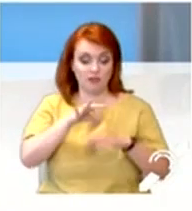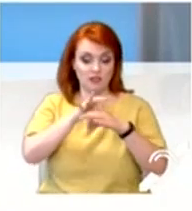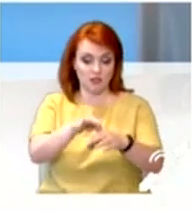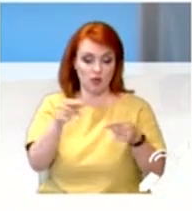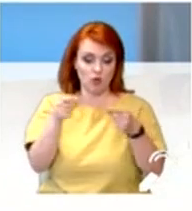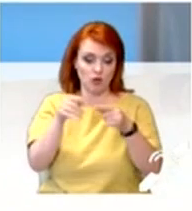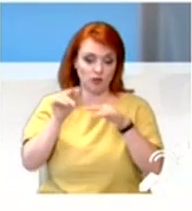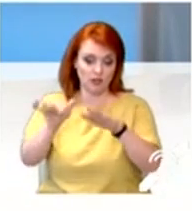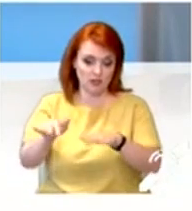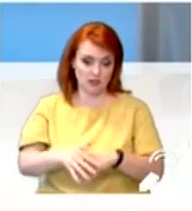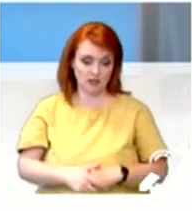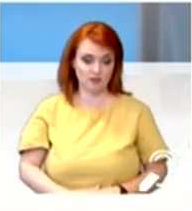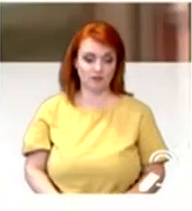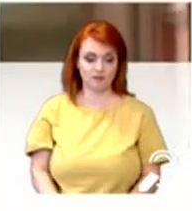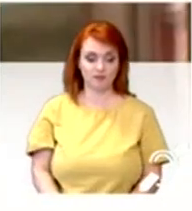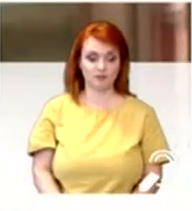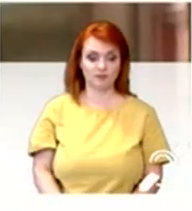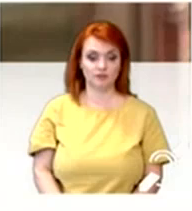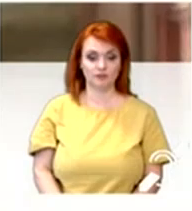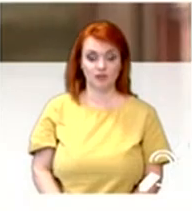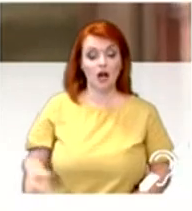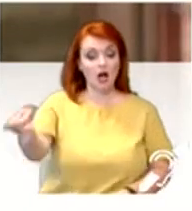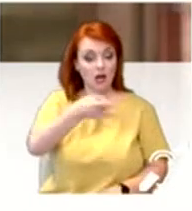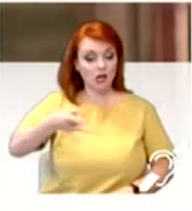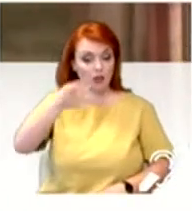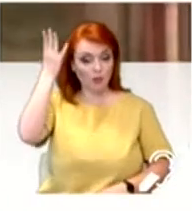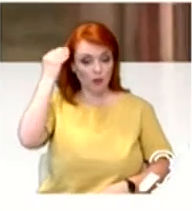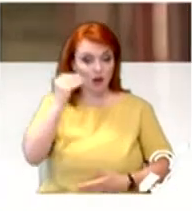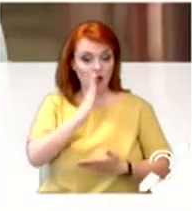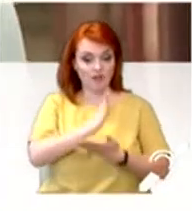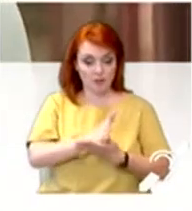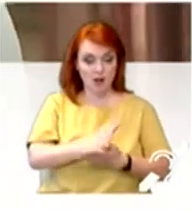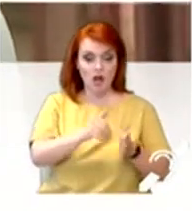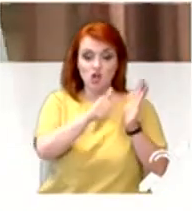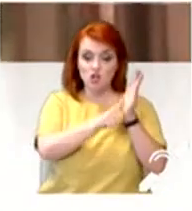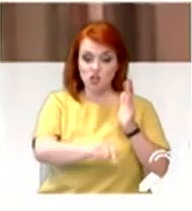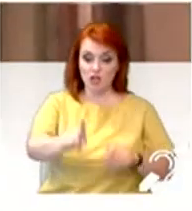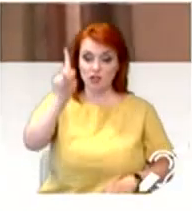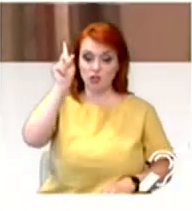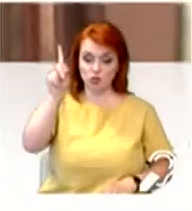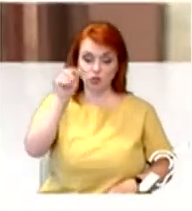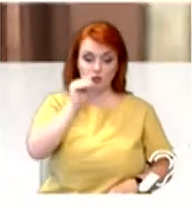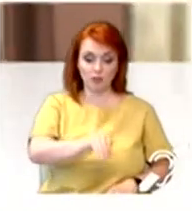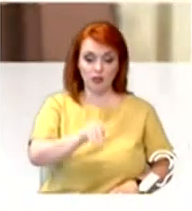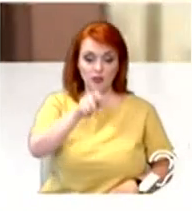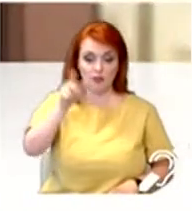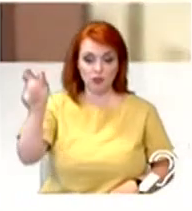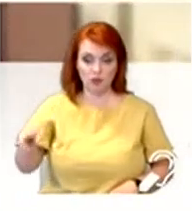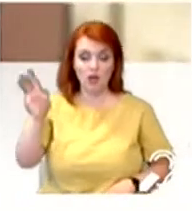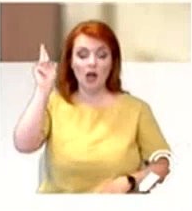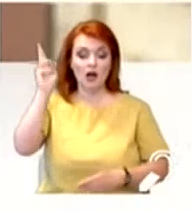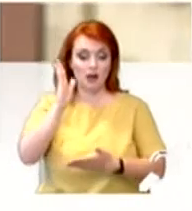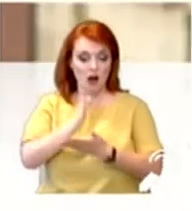anul 2018. În Republica Moldova sunt peste 61.000 de persoane care dețin mai bine